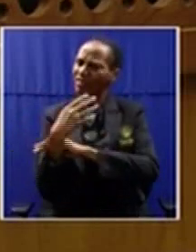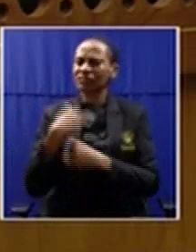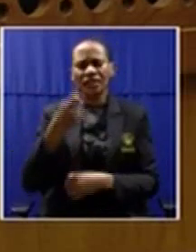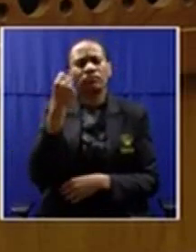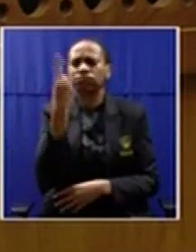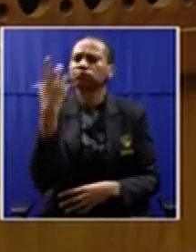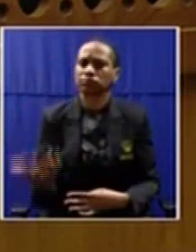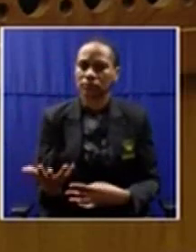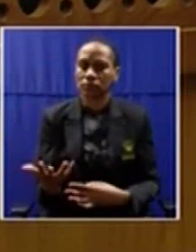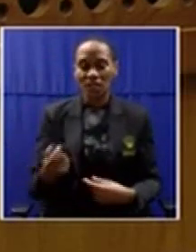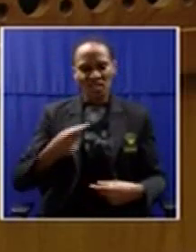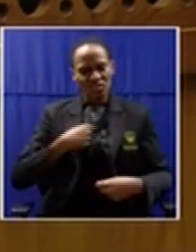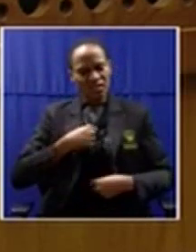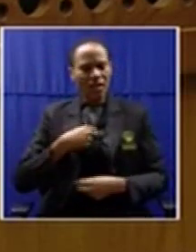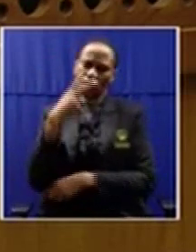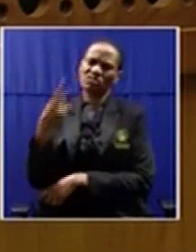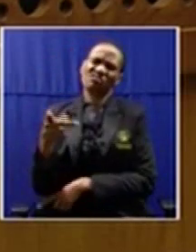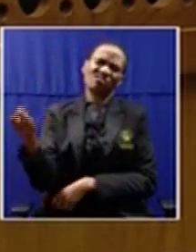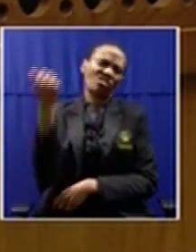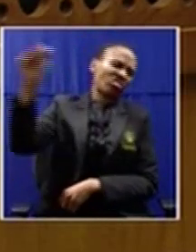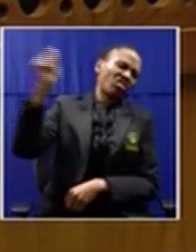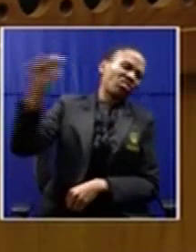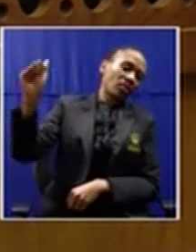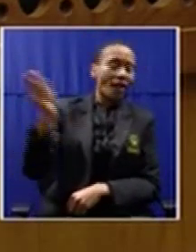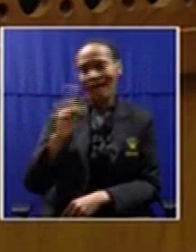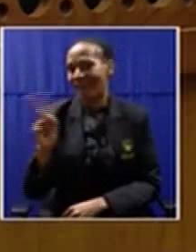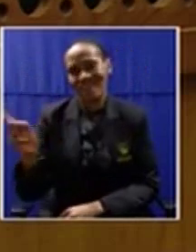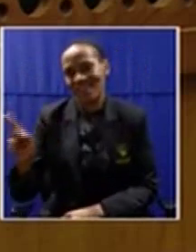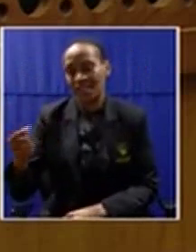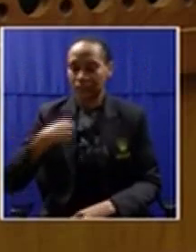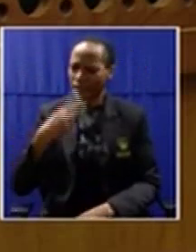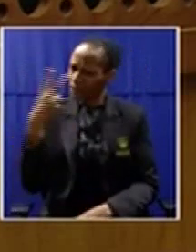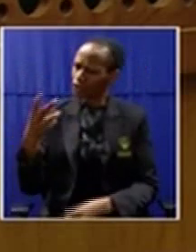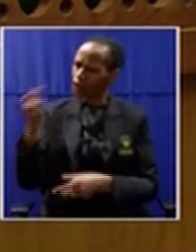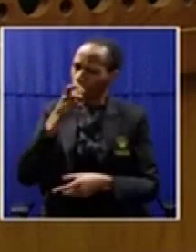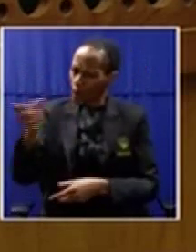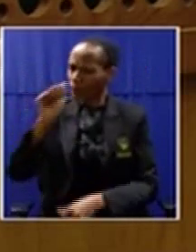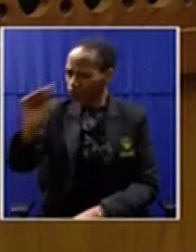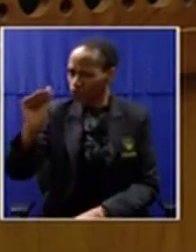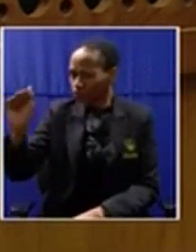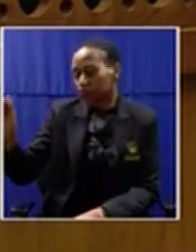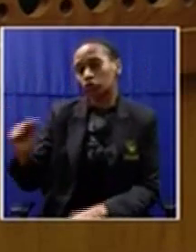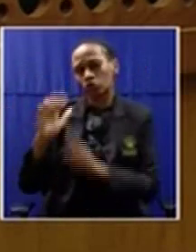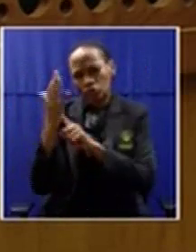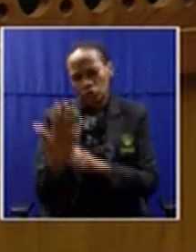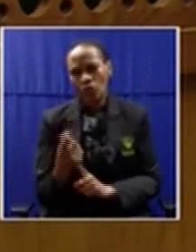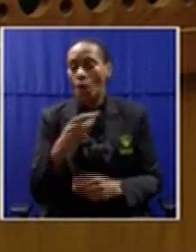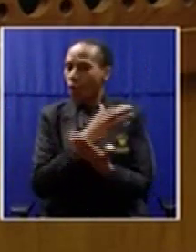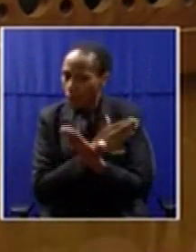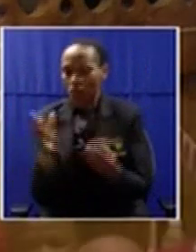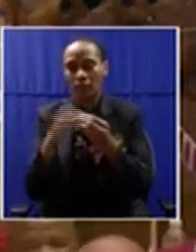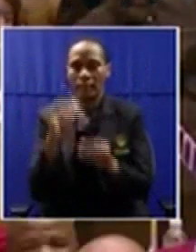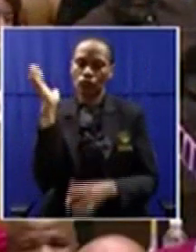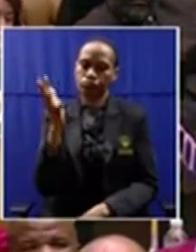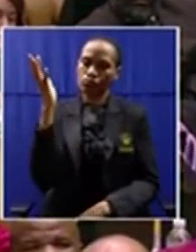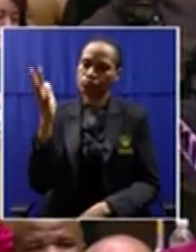your inputs as being oppositional. I see your inputs, all those who spoke, as